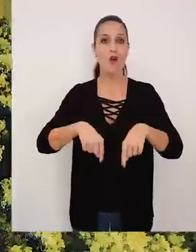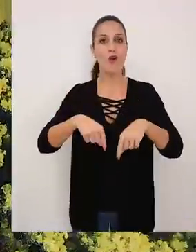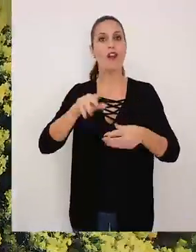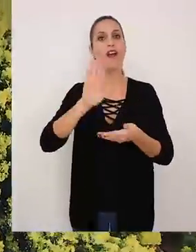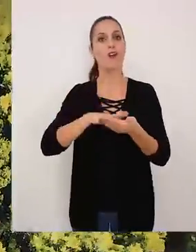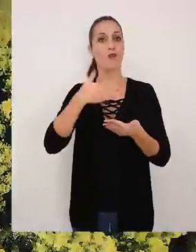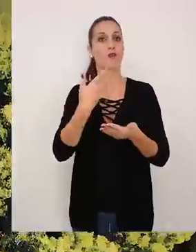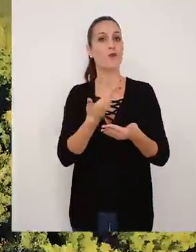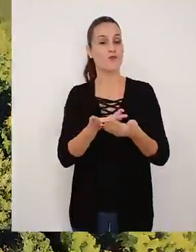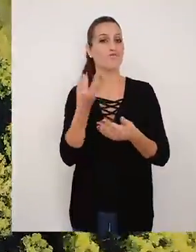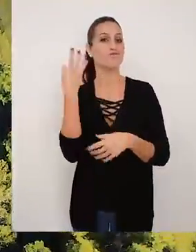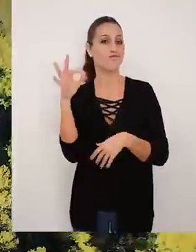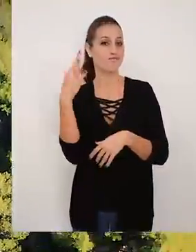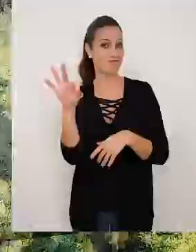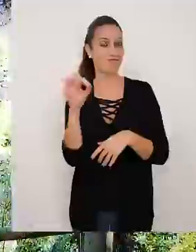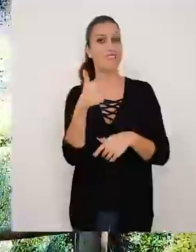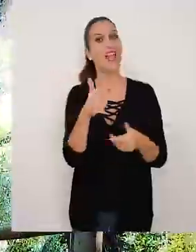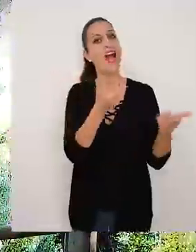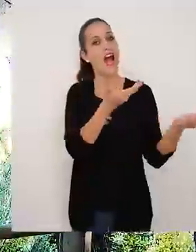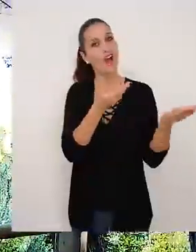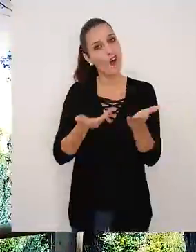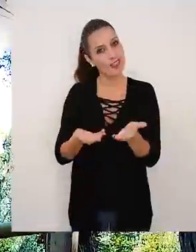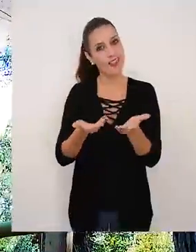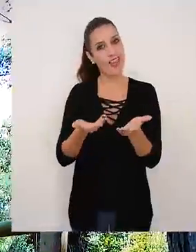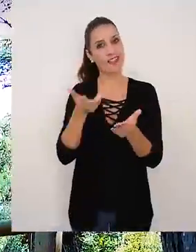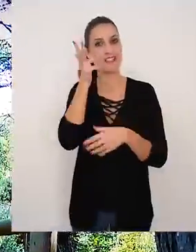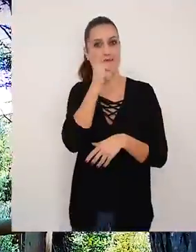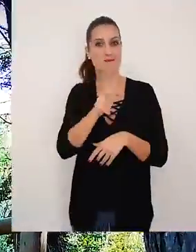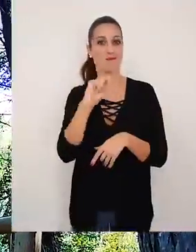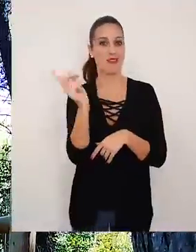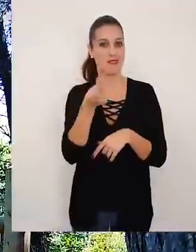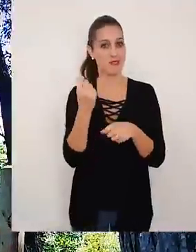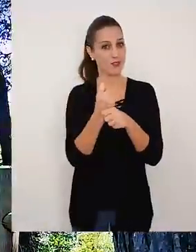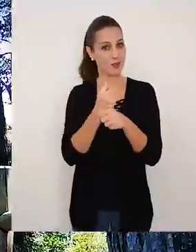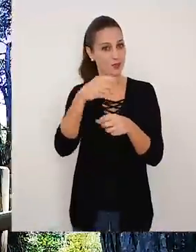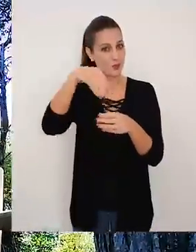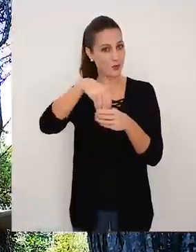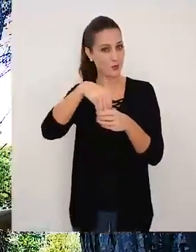per l'accoglienza spontanea e per la sapiente conservazione del proprio patrimonio.